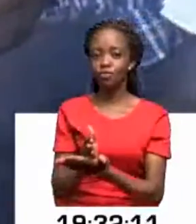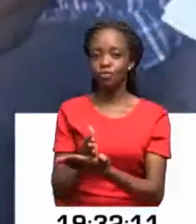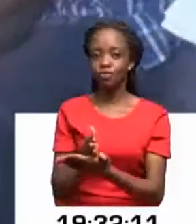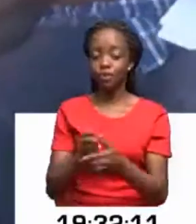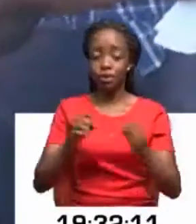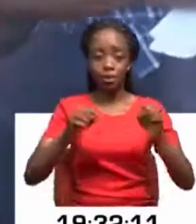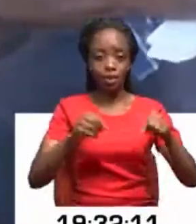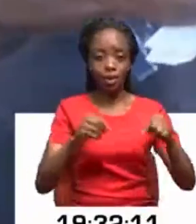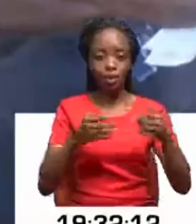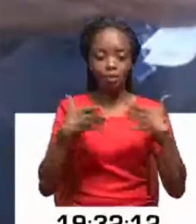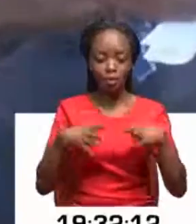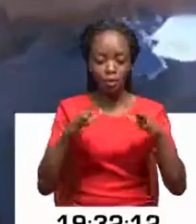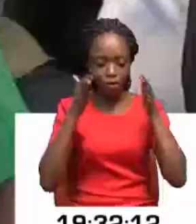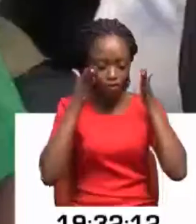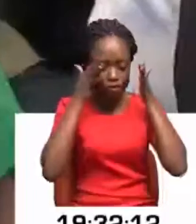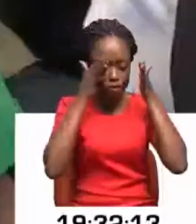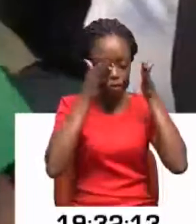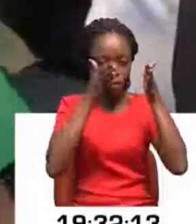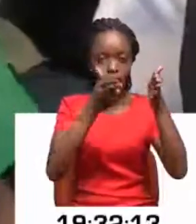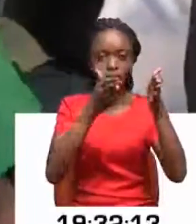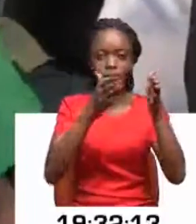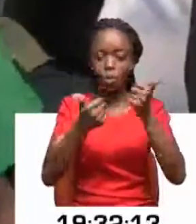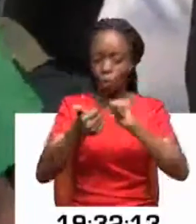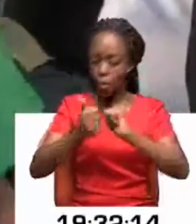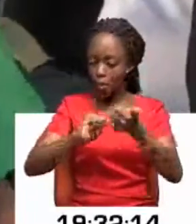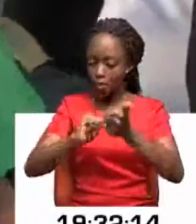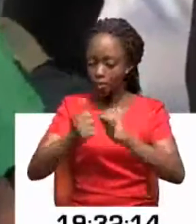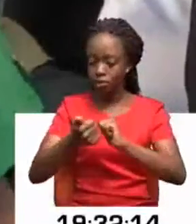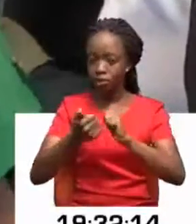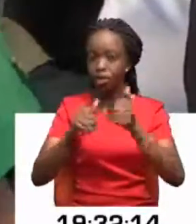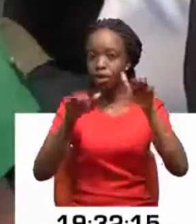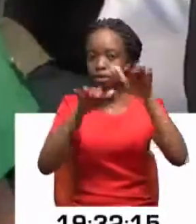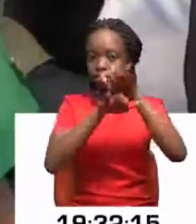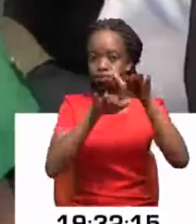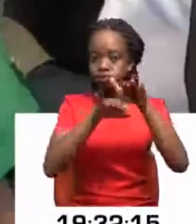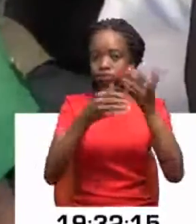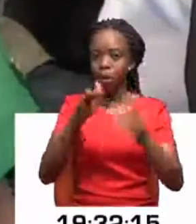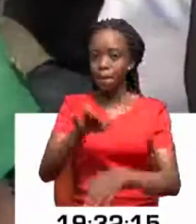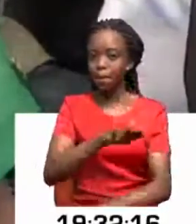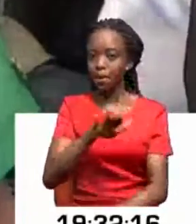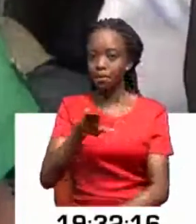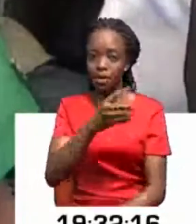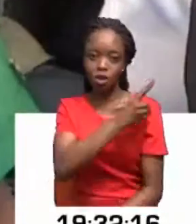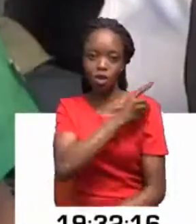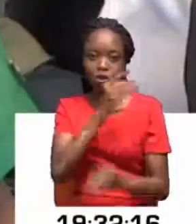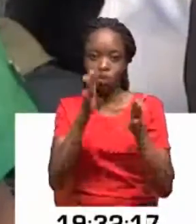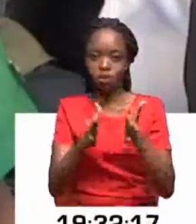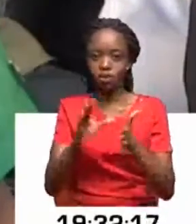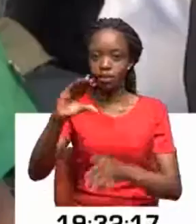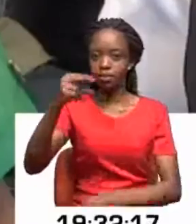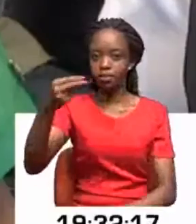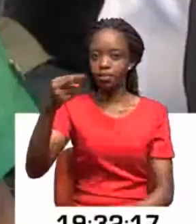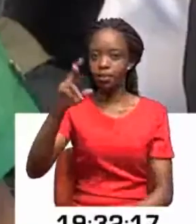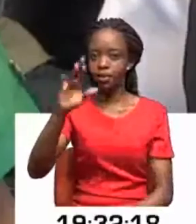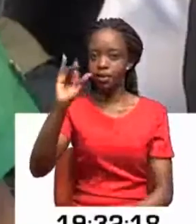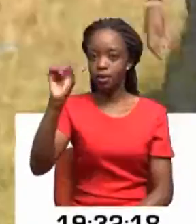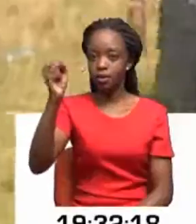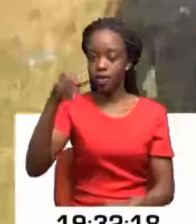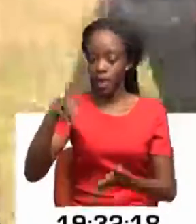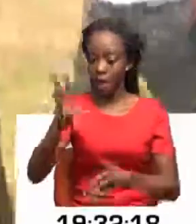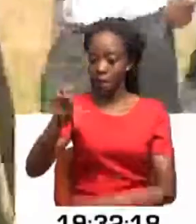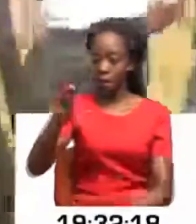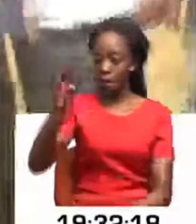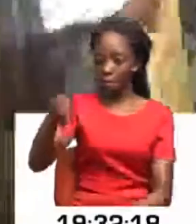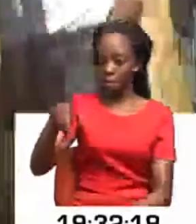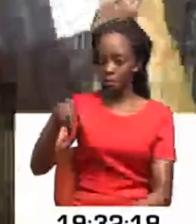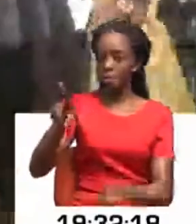macho yote wana Trans Nzoia yameelekezwa kwa ushindani kati ya naibu kiranja wa Cheche bungeni Daktari Chris Wamalwa ambaye ni mbunge wa Kiminini kwa sasa na